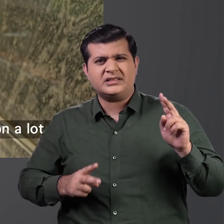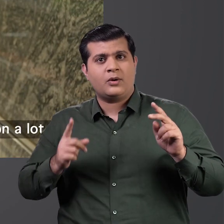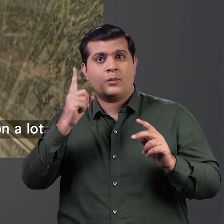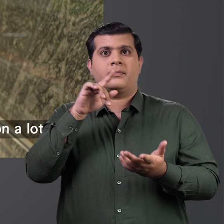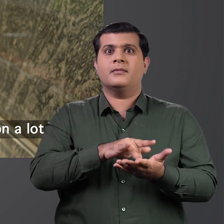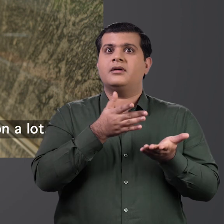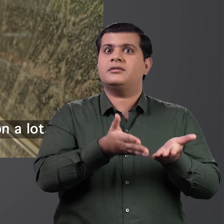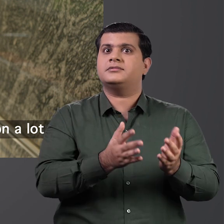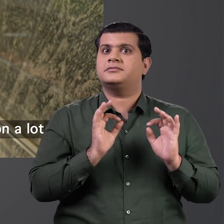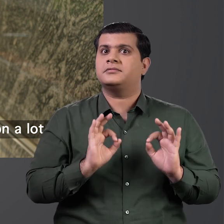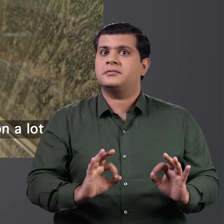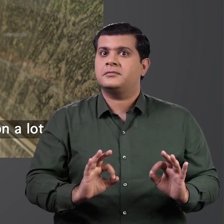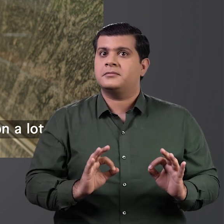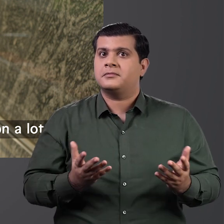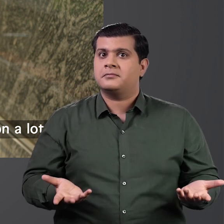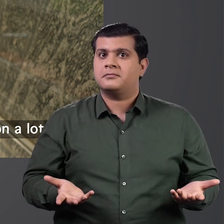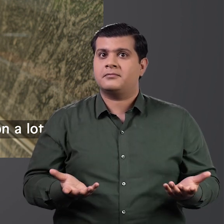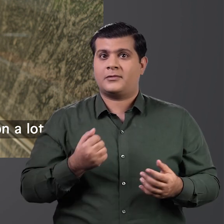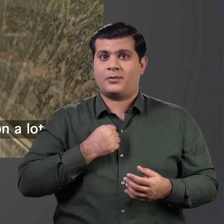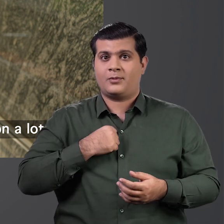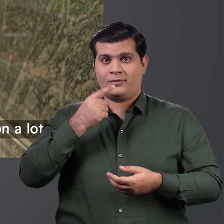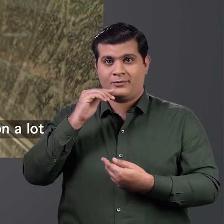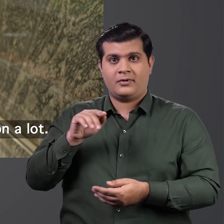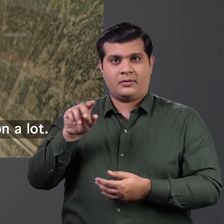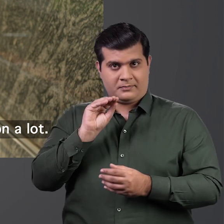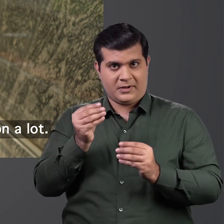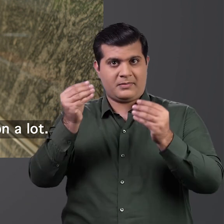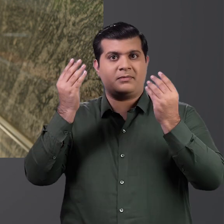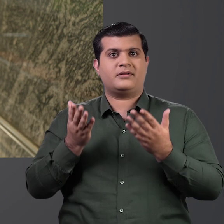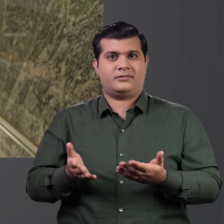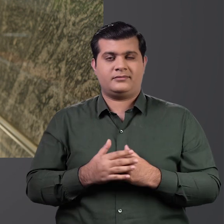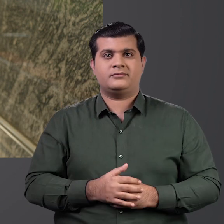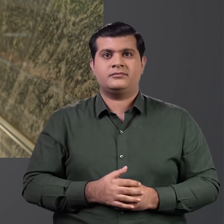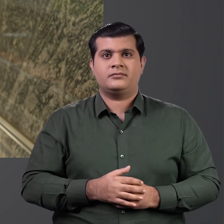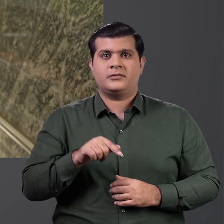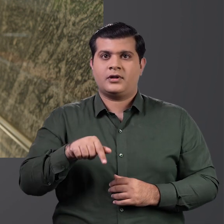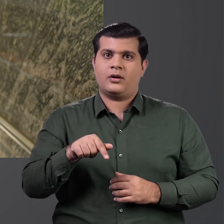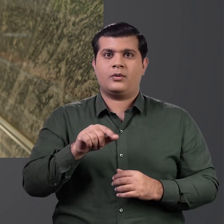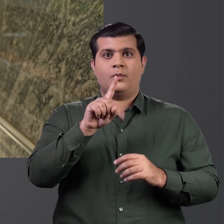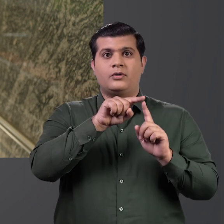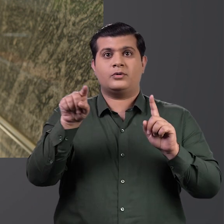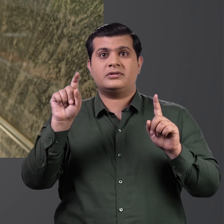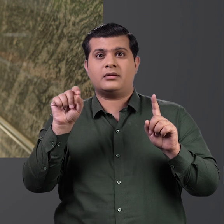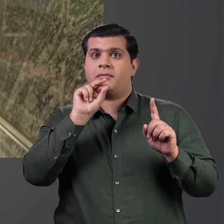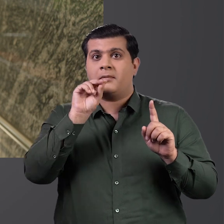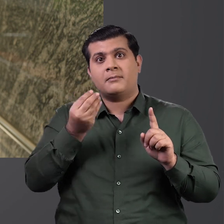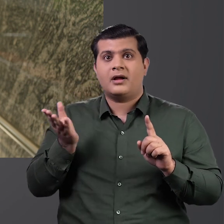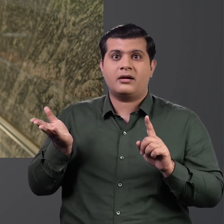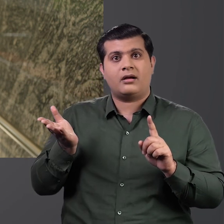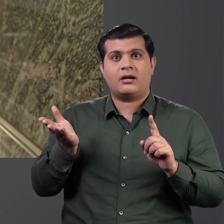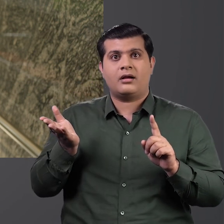एक ही जगह पे हुई और हमारे बच्चे के अंदर उससे इतना सुधार आया है। अब ये 10 तक की काउंटिंग बोलता